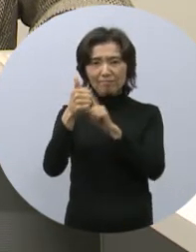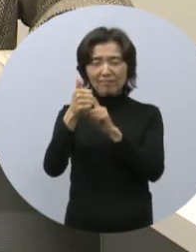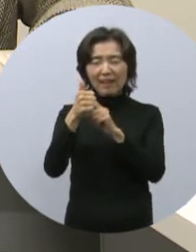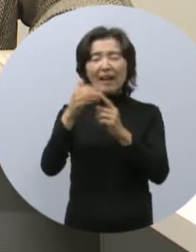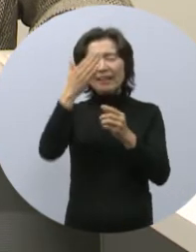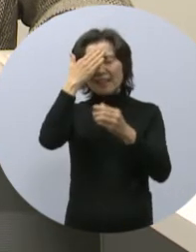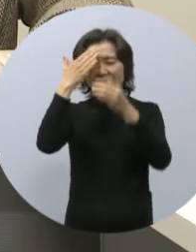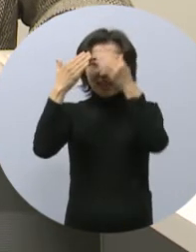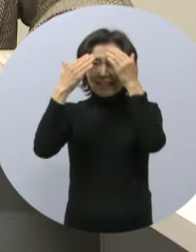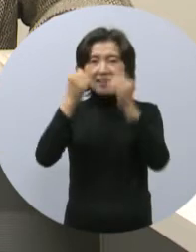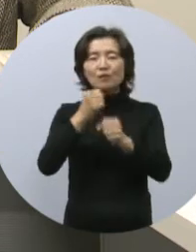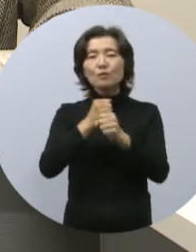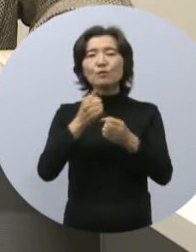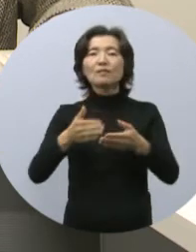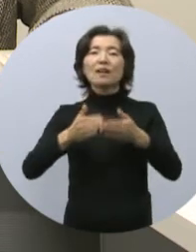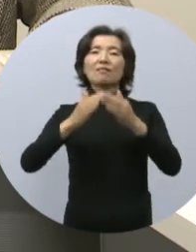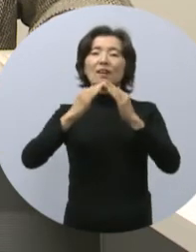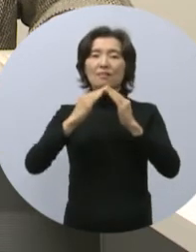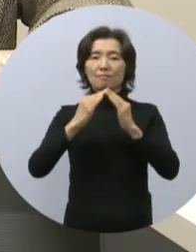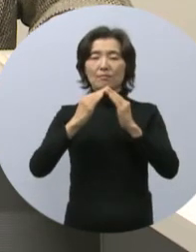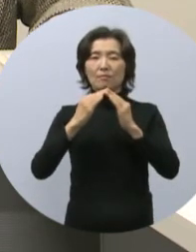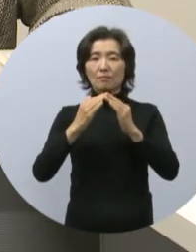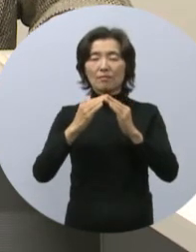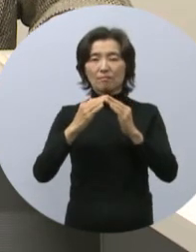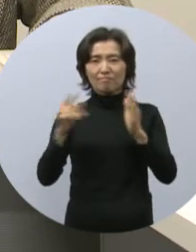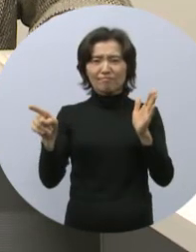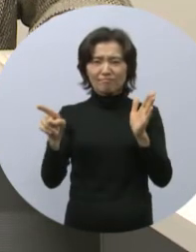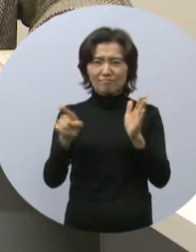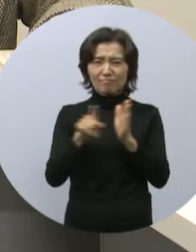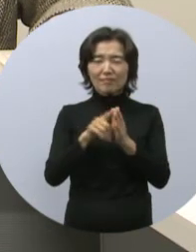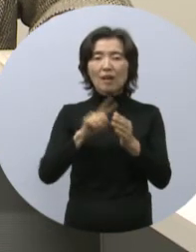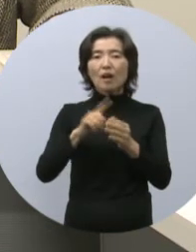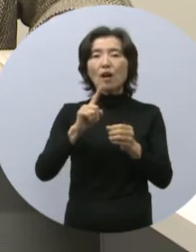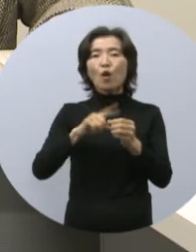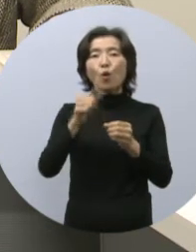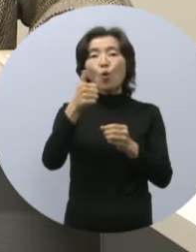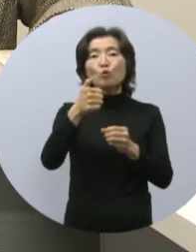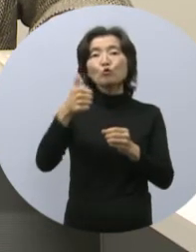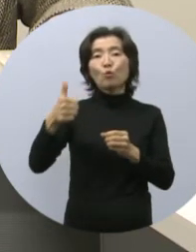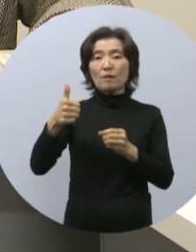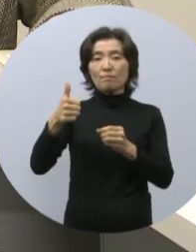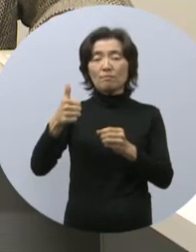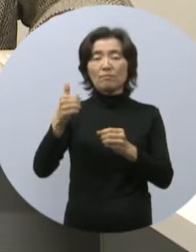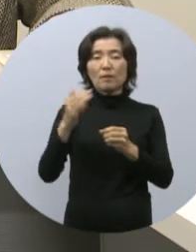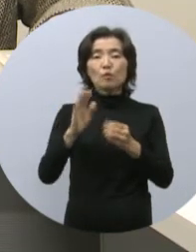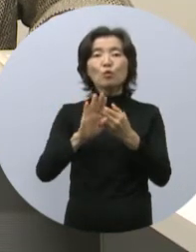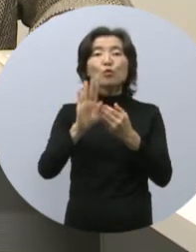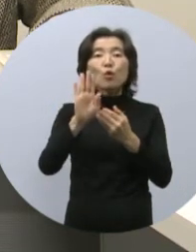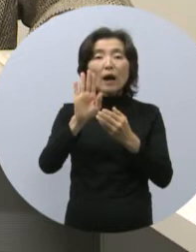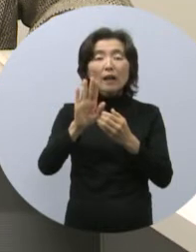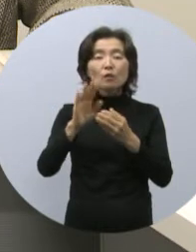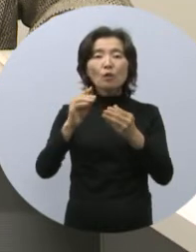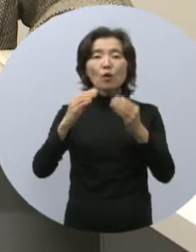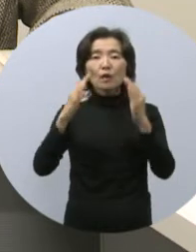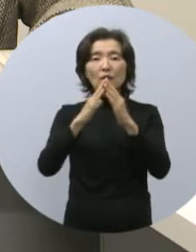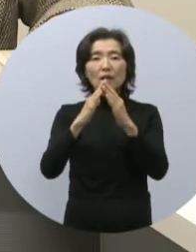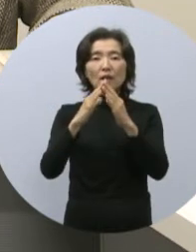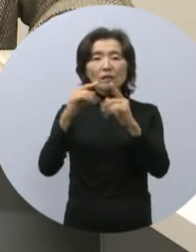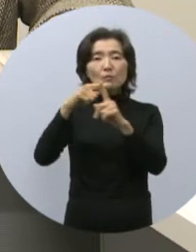ていただきました。建てて55年になります。しかし増築をその後繰り返しましたん